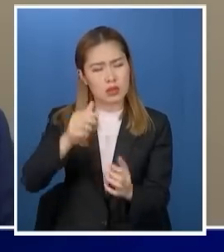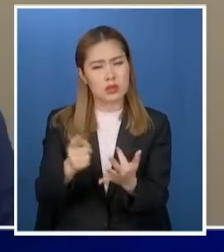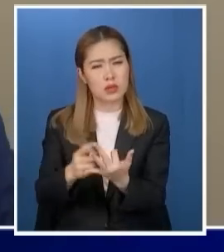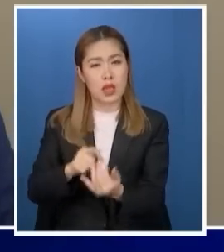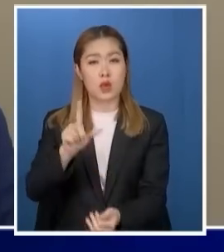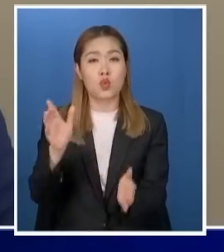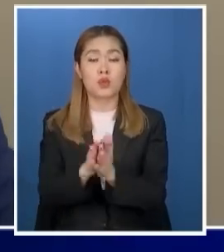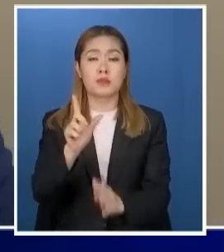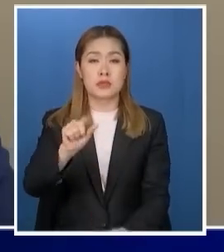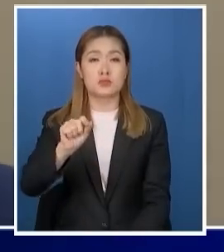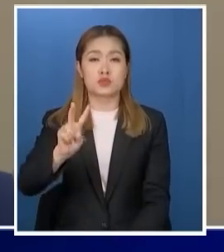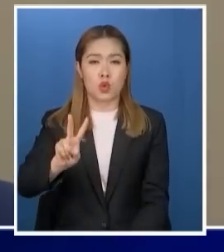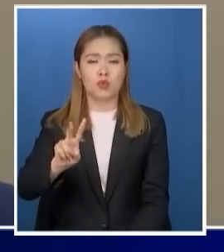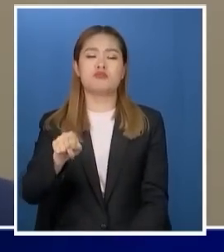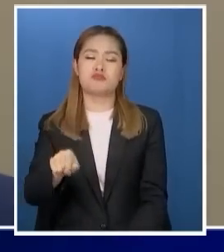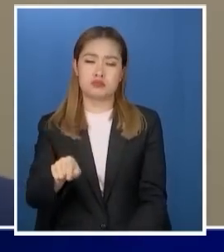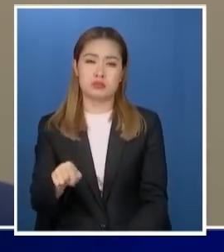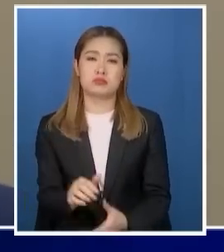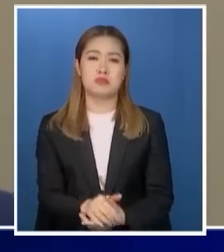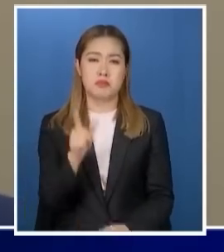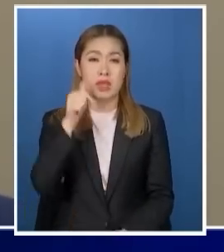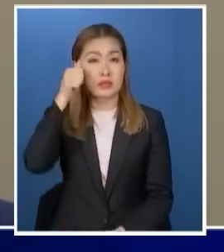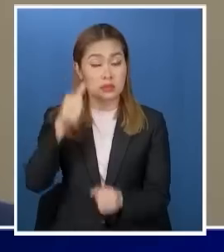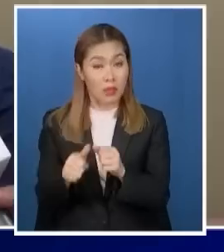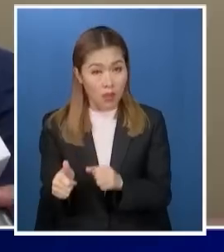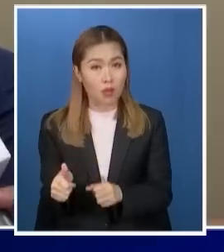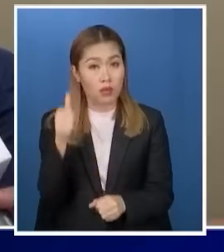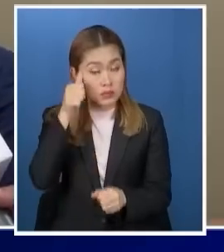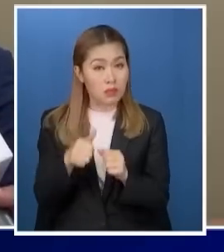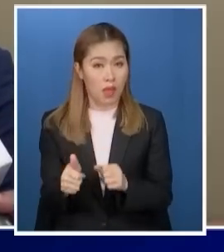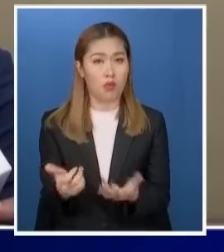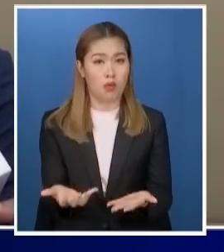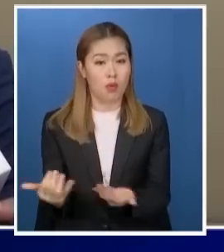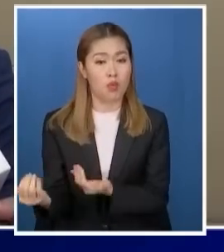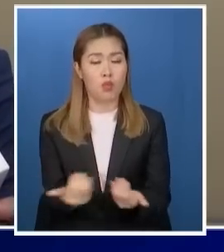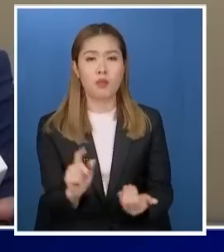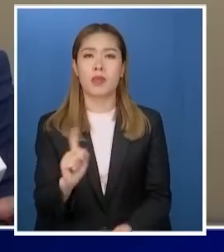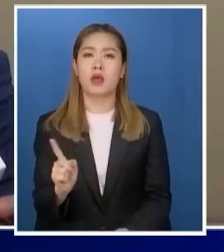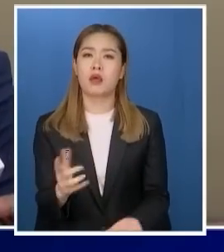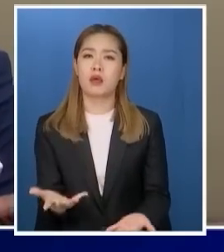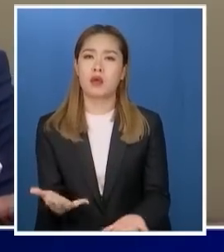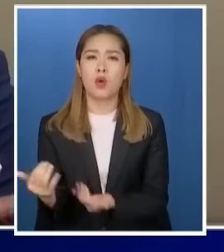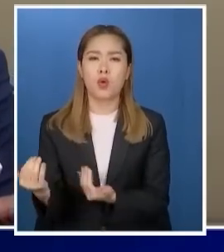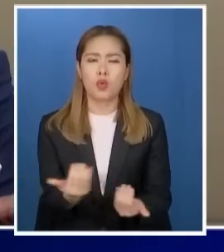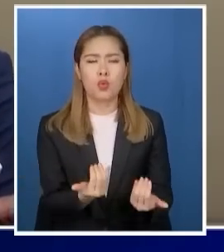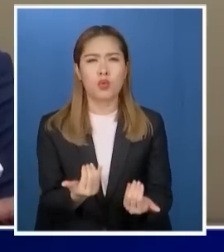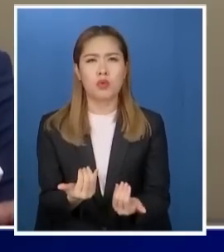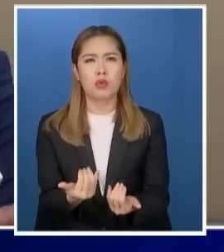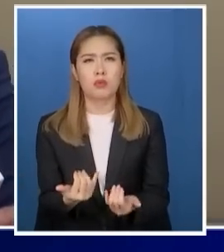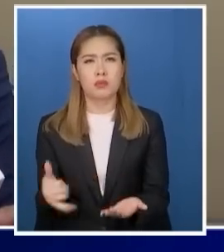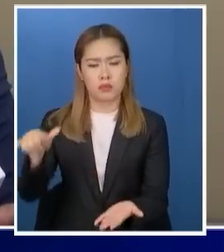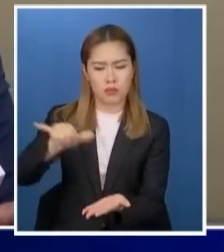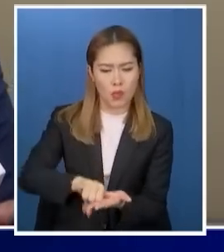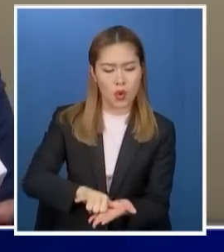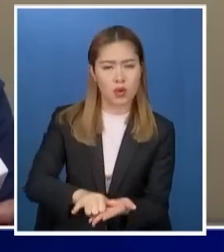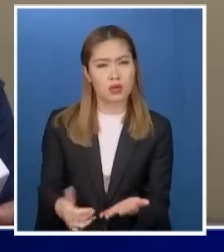ภาพดร.บอกว่าเนี่ยแม่จำได้ขนาดนั้นเลยเหรอว่าลูกเป็นอะไรลูกมีการตกออกไป